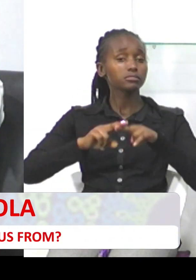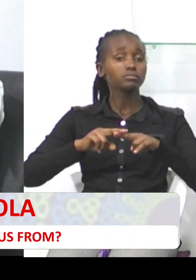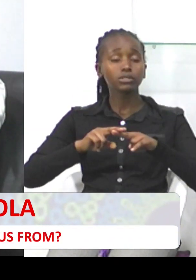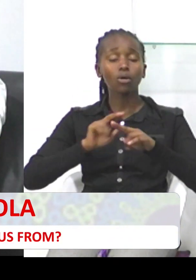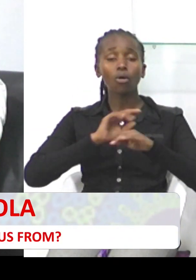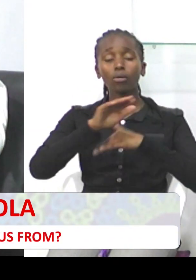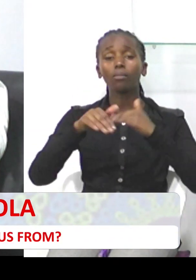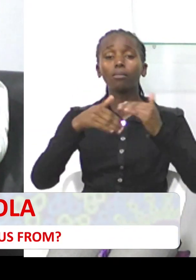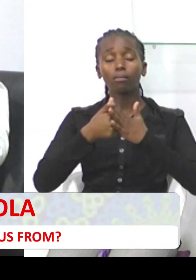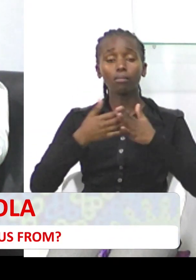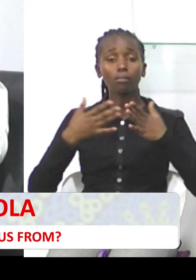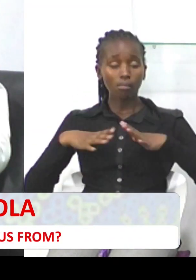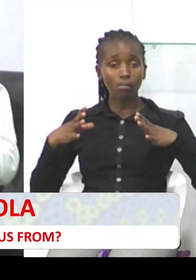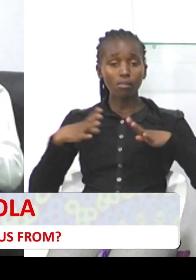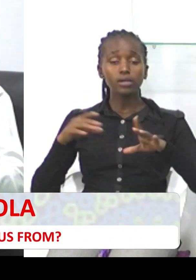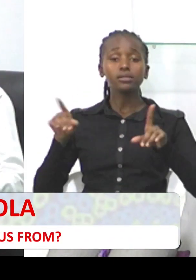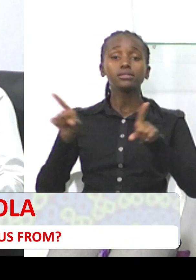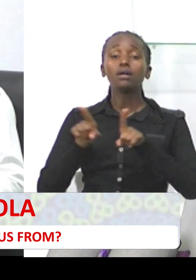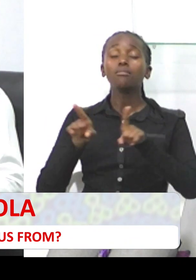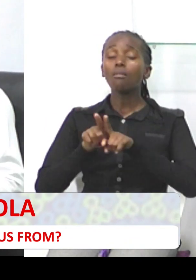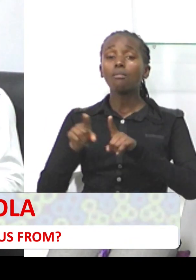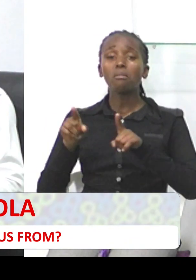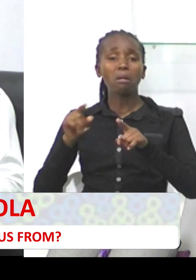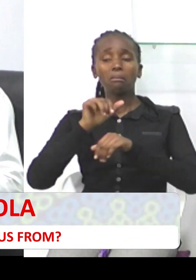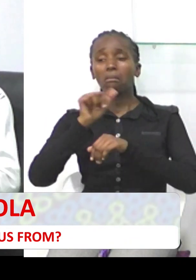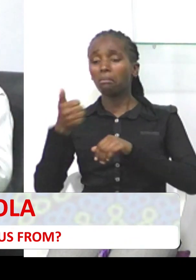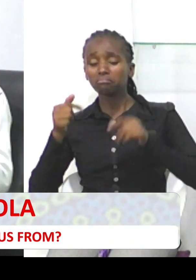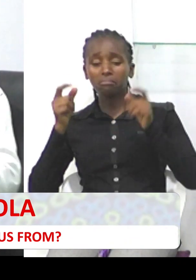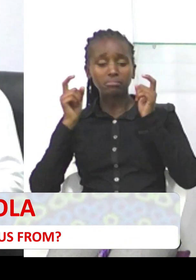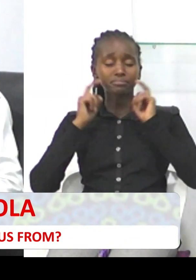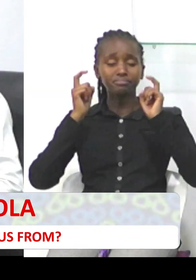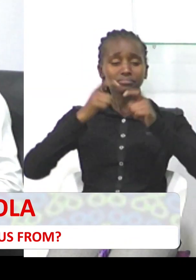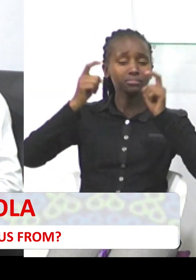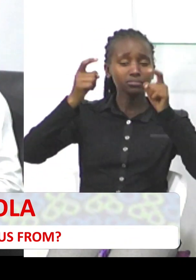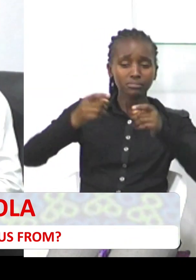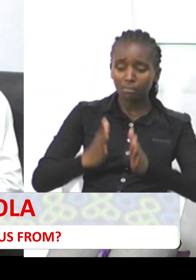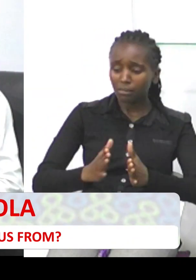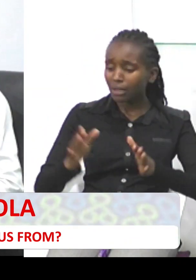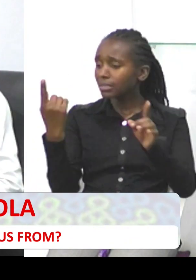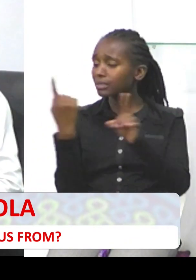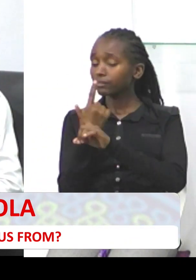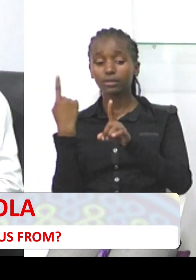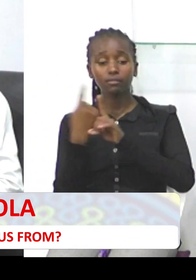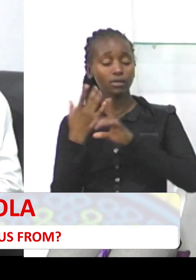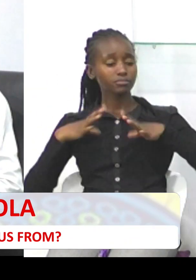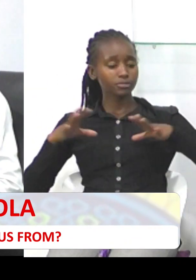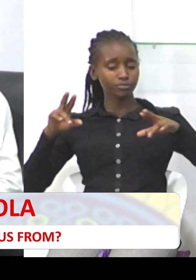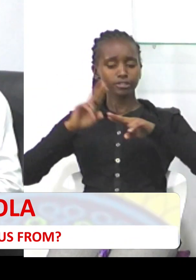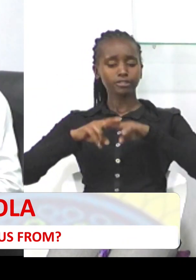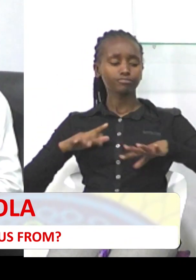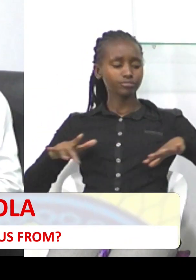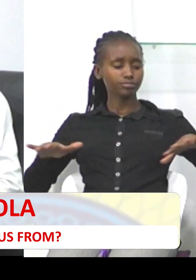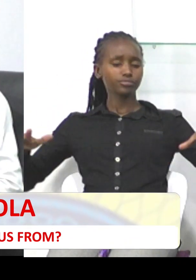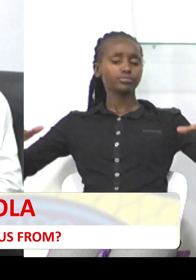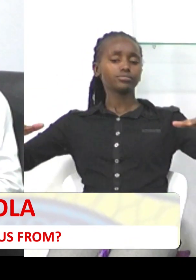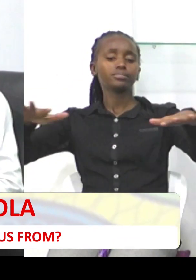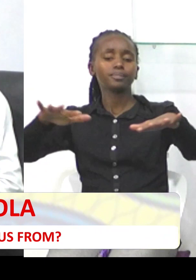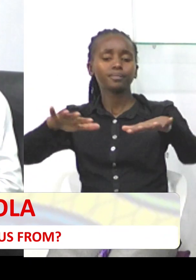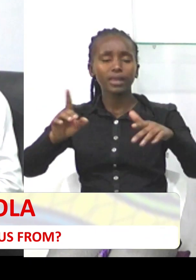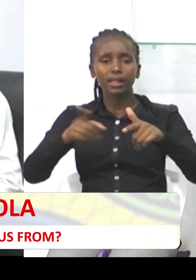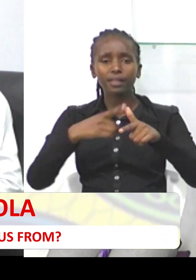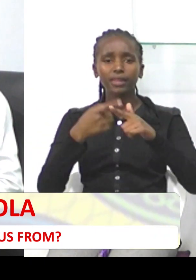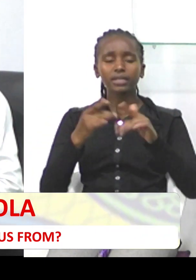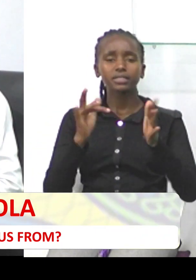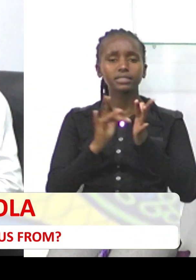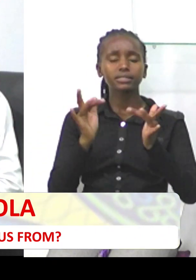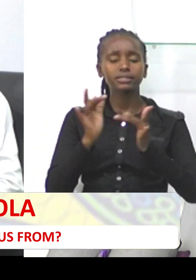wale wa Mafarisayo wote na Masadukayo wote. Wakati alikaa nao, napenda kitu kimoja ili happen. Mm. Nasa Yesu aliona hao watu